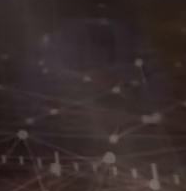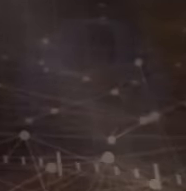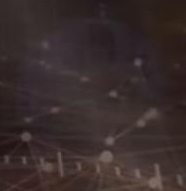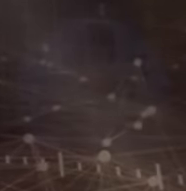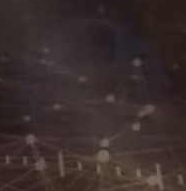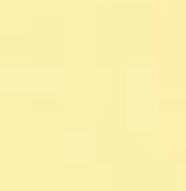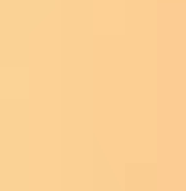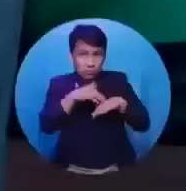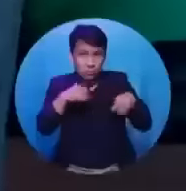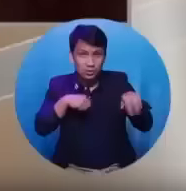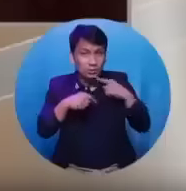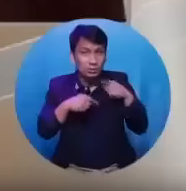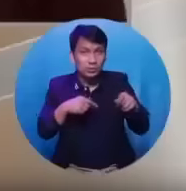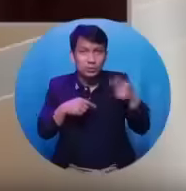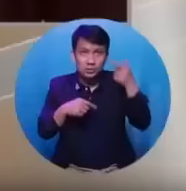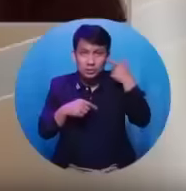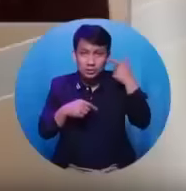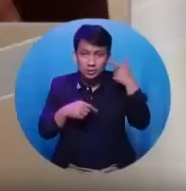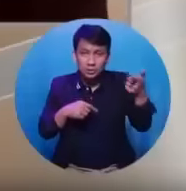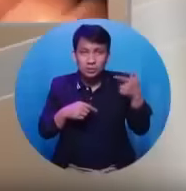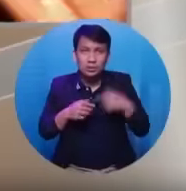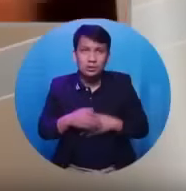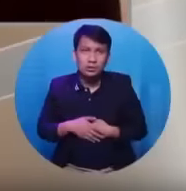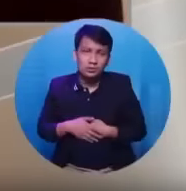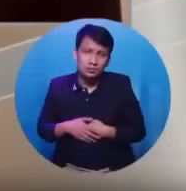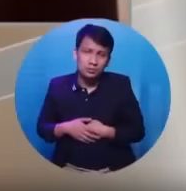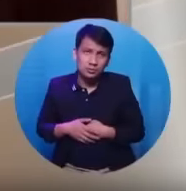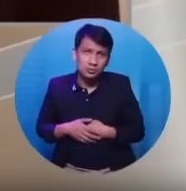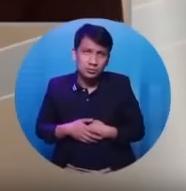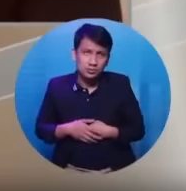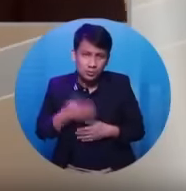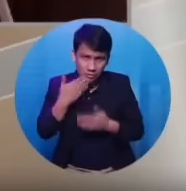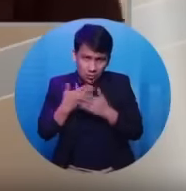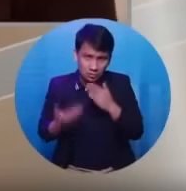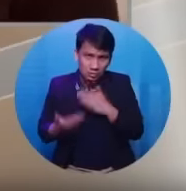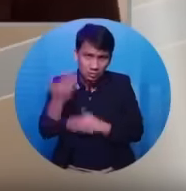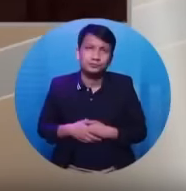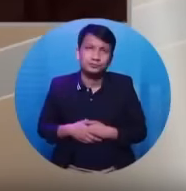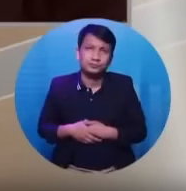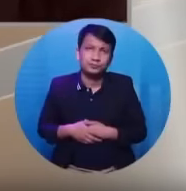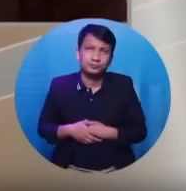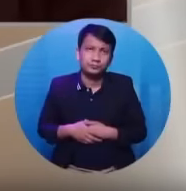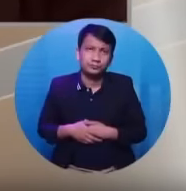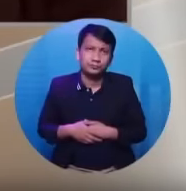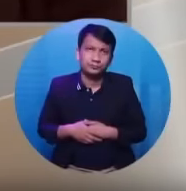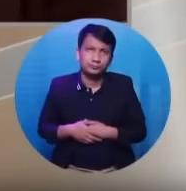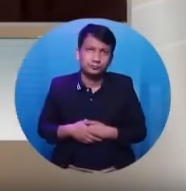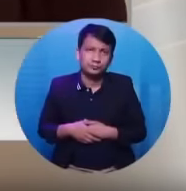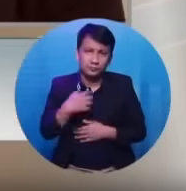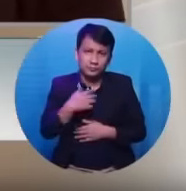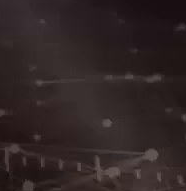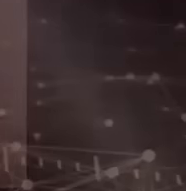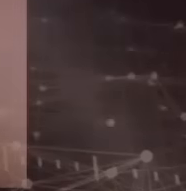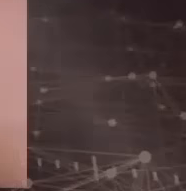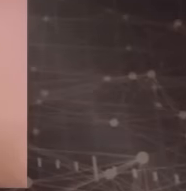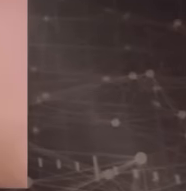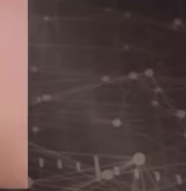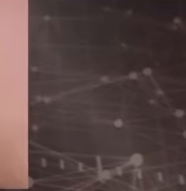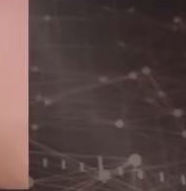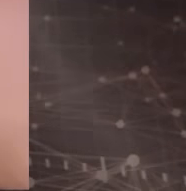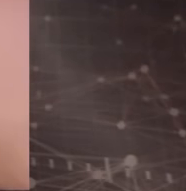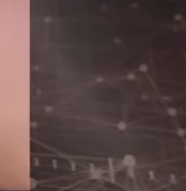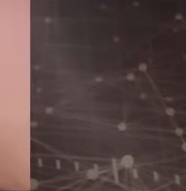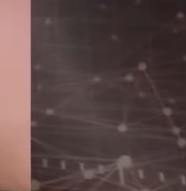ng kapitbahay. Rachel. Magandang umaga po, Idol Raffy. Good morning. Irereklamo ko lang po si